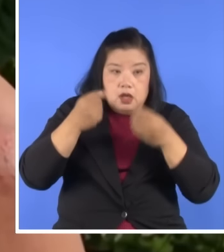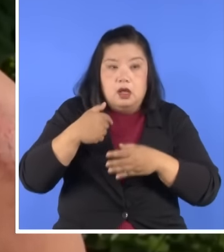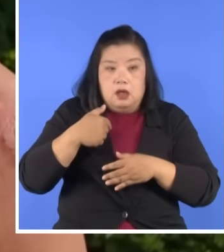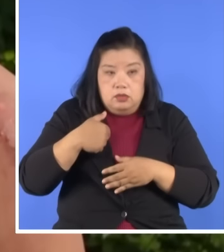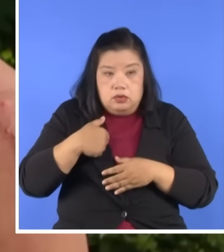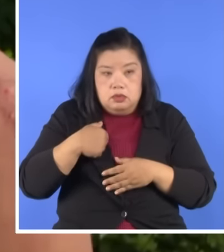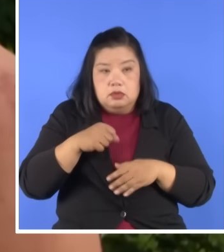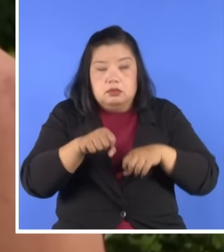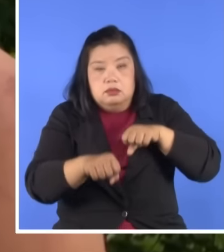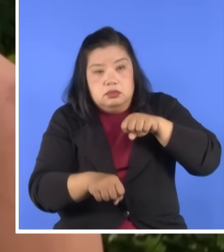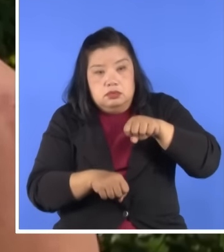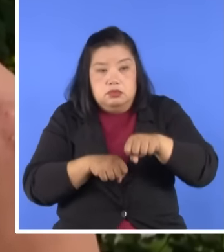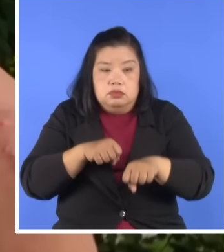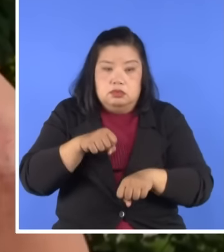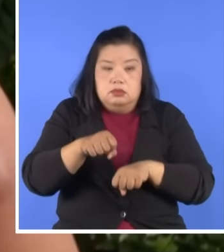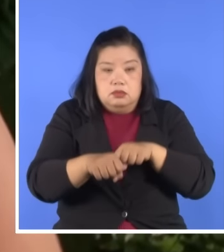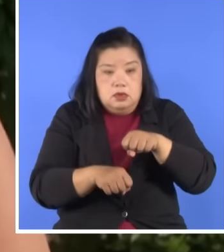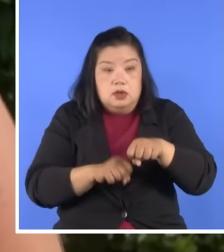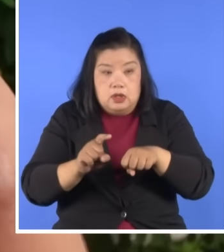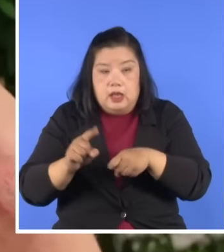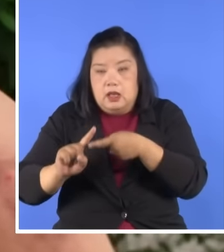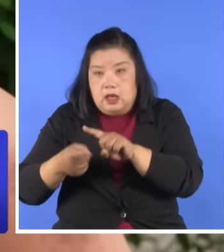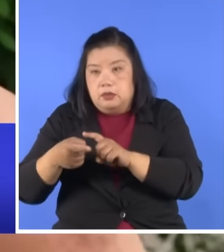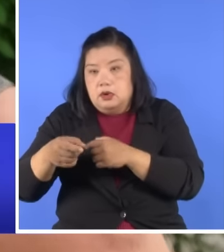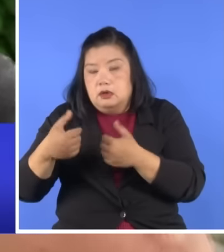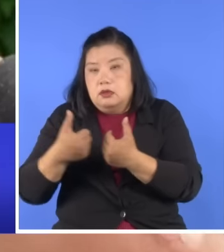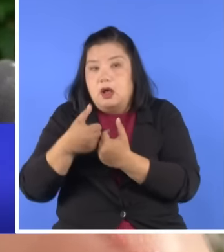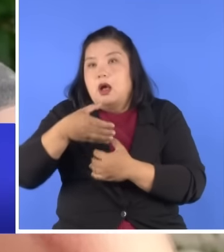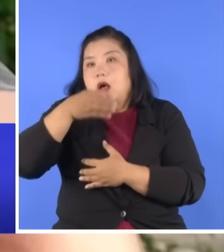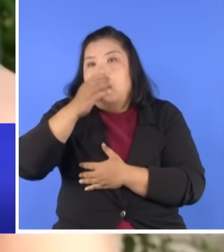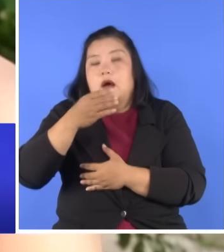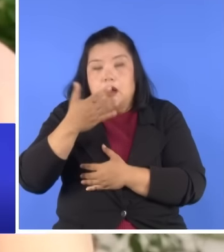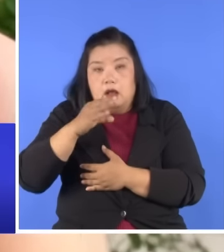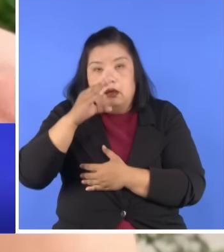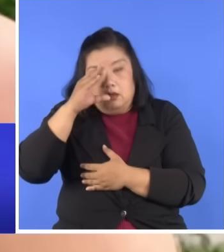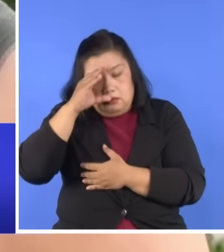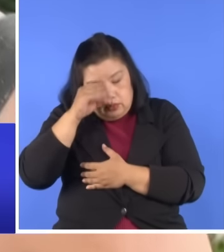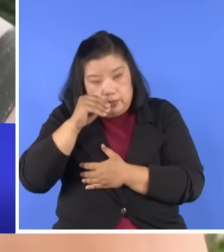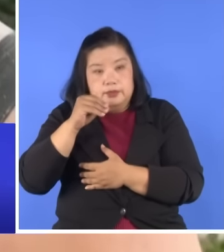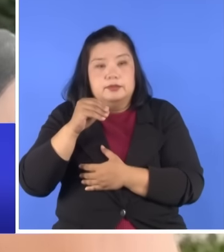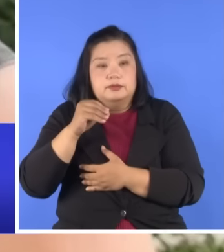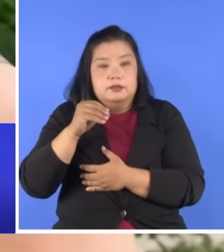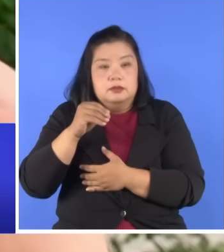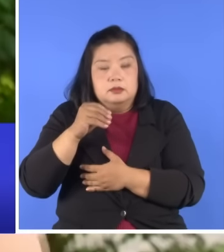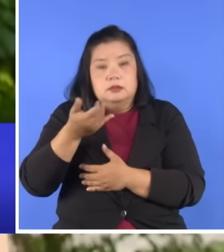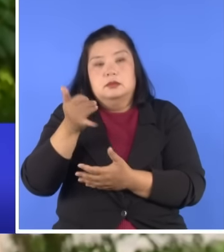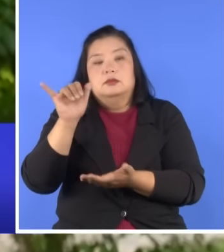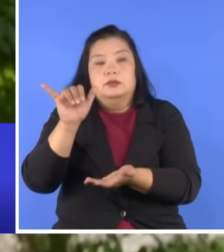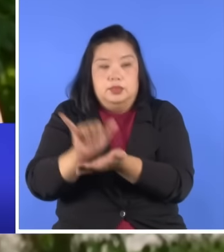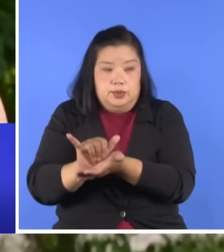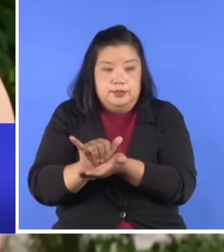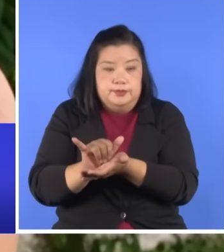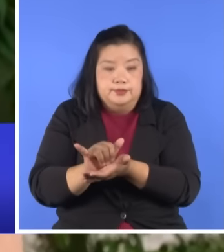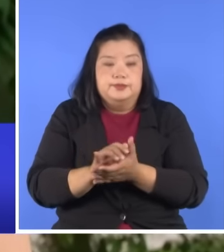ชมพูคู่ใจมาหลังจากที่ไปดื่มเหล้ากับเพื่อนแล้วมันวูบมันพับตัดมันก็เลยล้มไปทั้งคนทั้งรถนะ